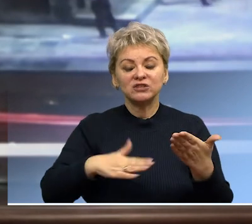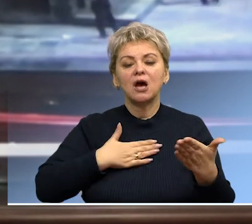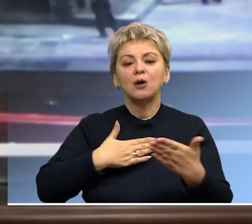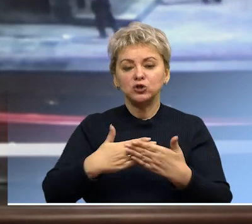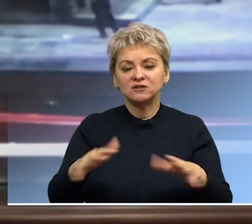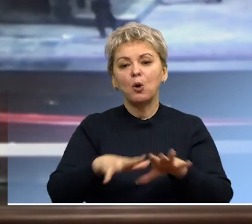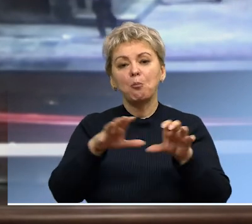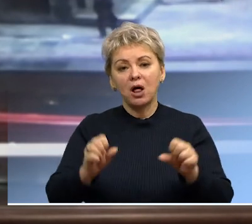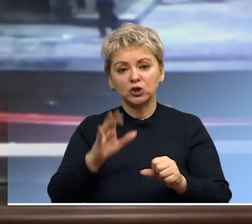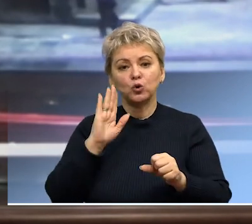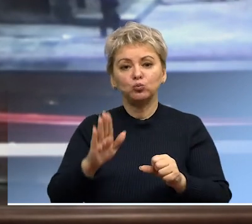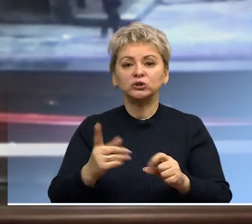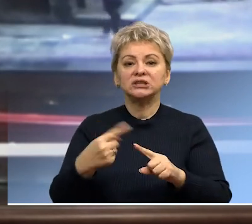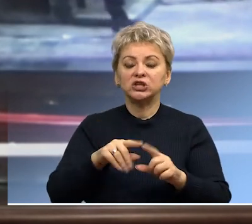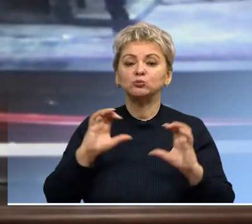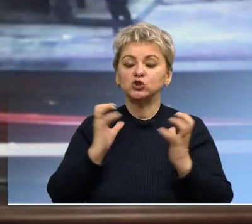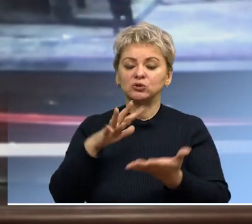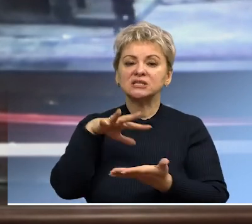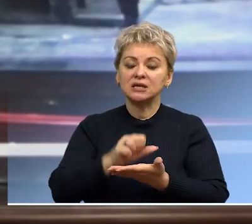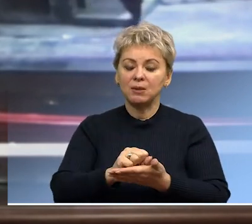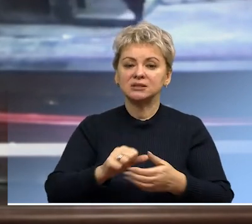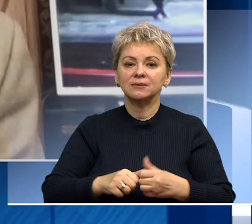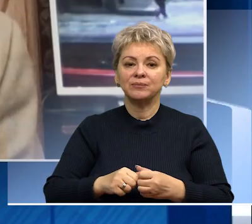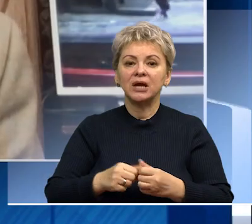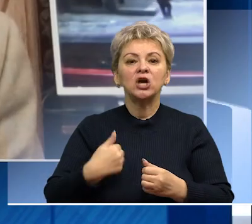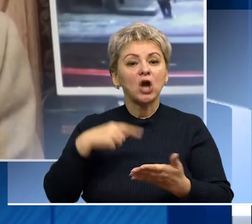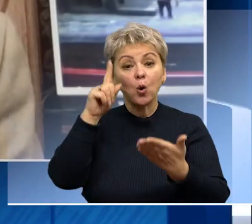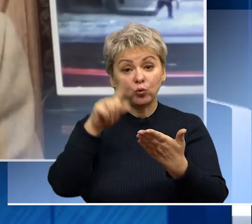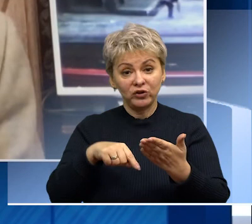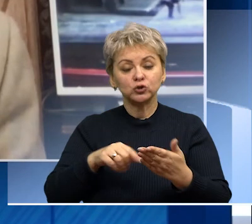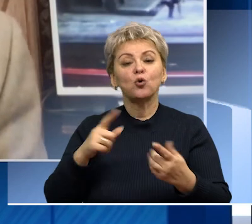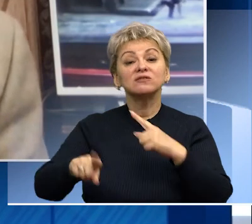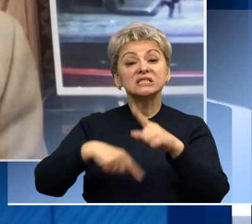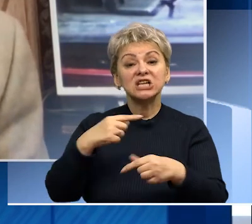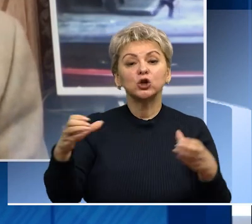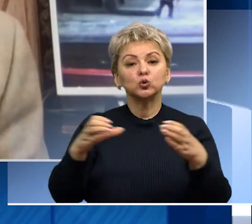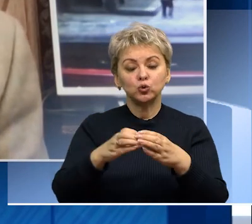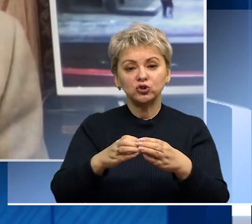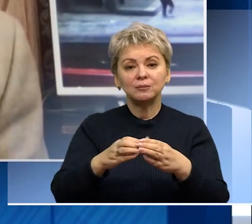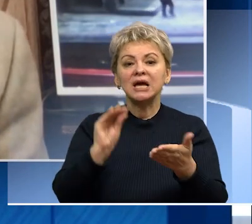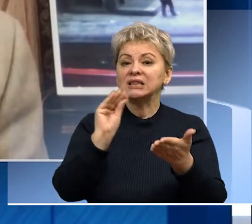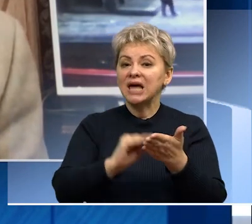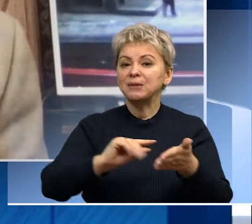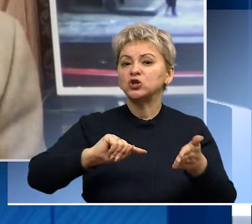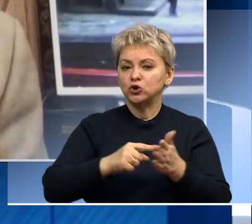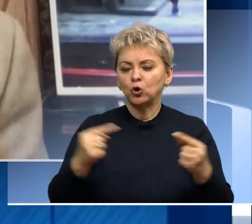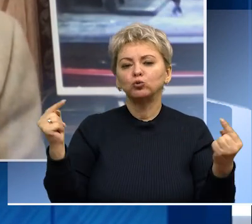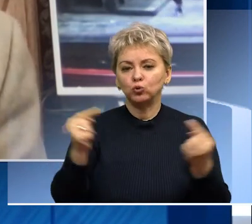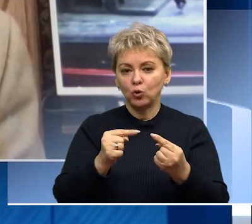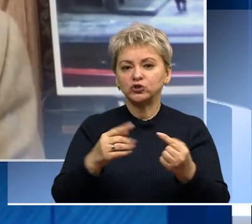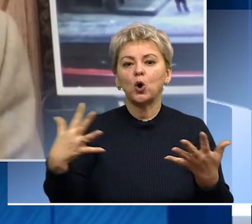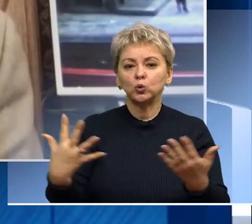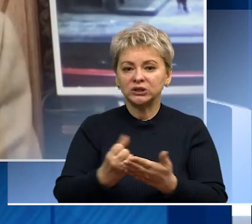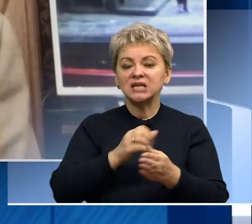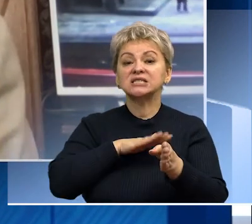продолжать. И общественная палата будет таким серьезно заниматься. Я уверен, что уже в следующем составе намеченные цели